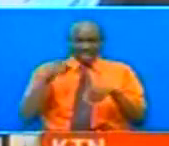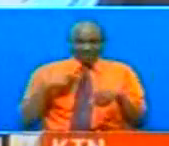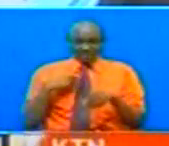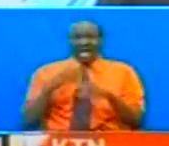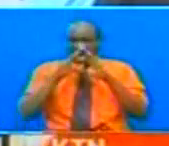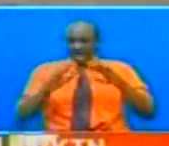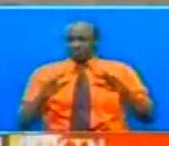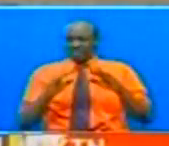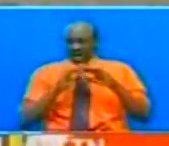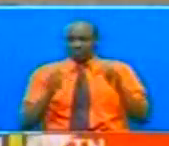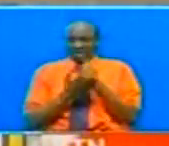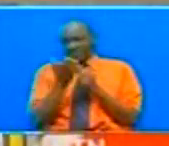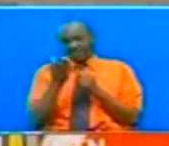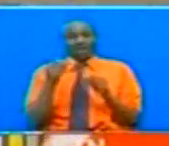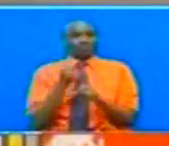a house help.